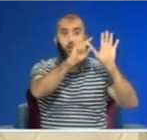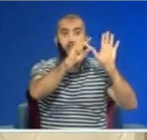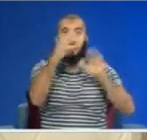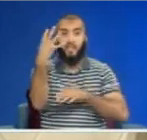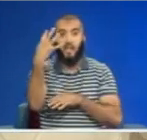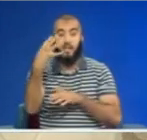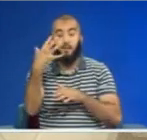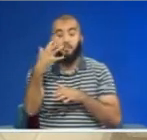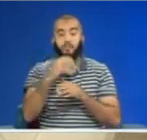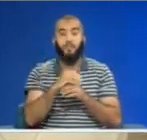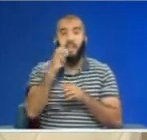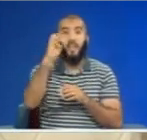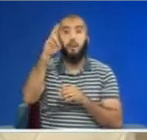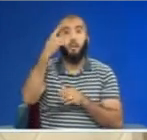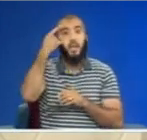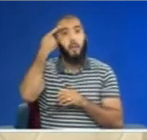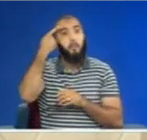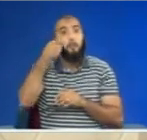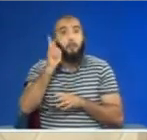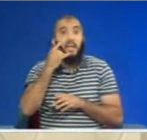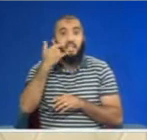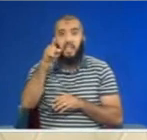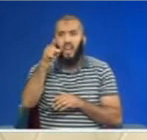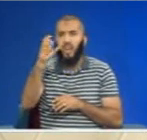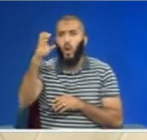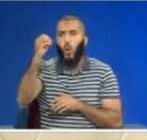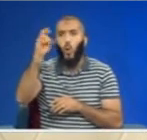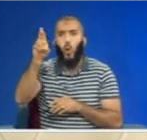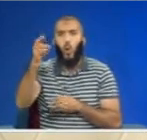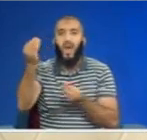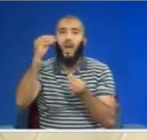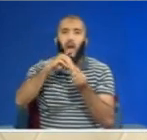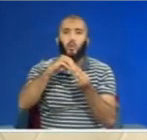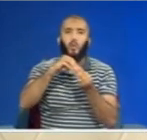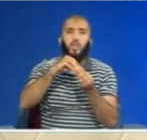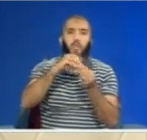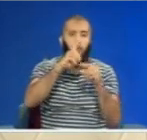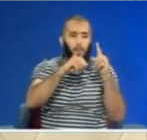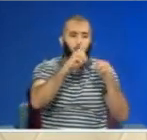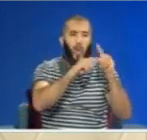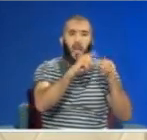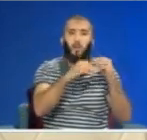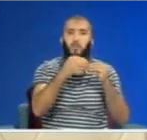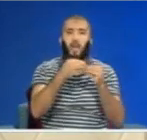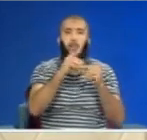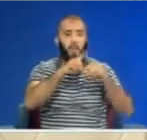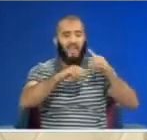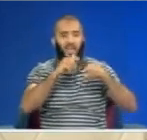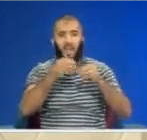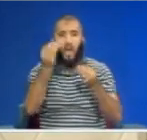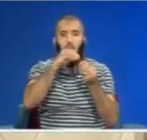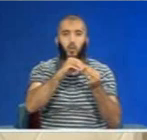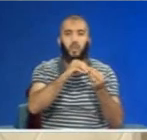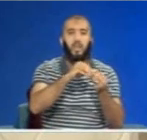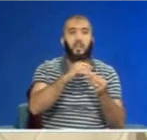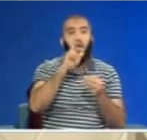الذهب تضاف إليه مادة أخرى لتماسكه حتى تجعله يتماسك النحاس، يعني نحاس، فقال